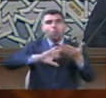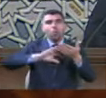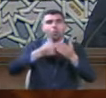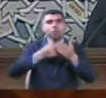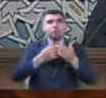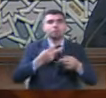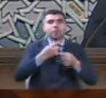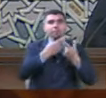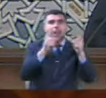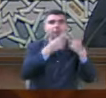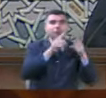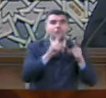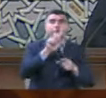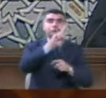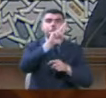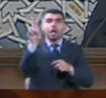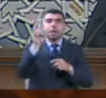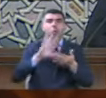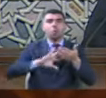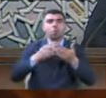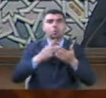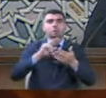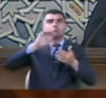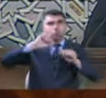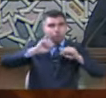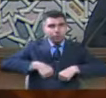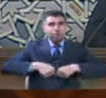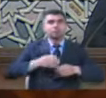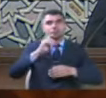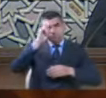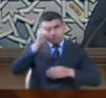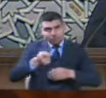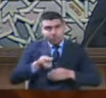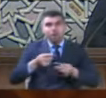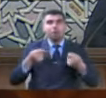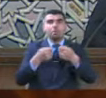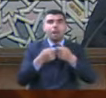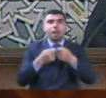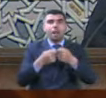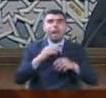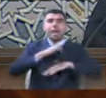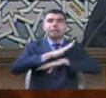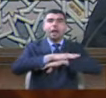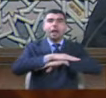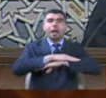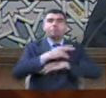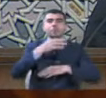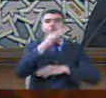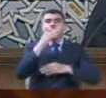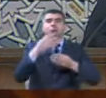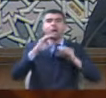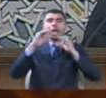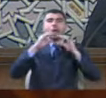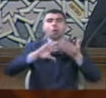وتفعيلا للتوجيهات الملكية خصوصا تلك المتعلقة بتخليق الخطاب السياسي. سيد رئيس